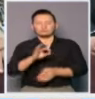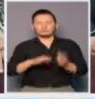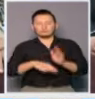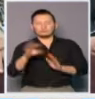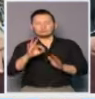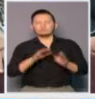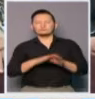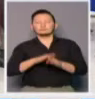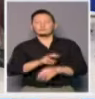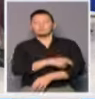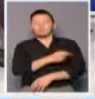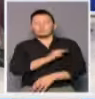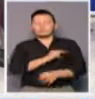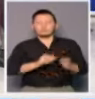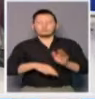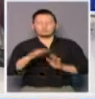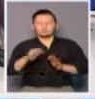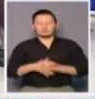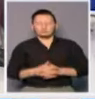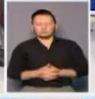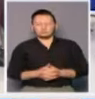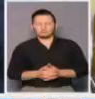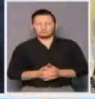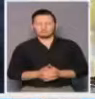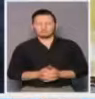с чествования медицинских работников.